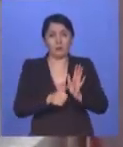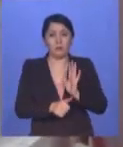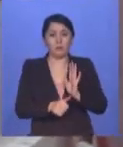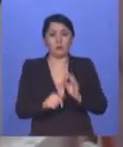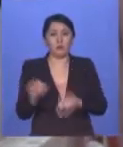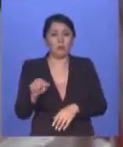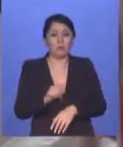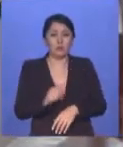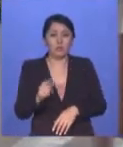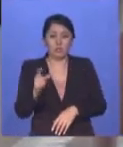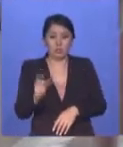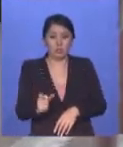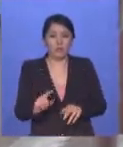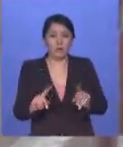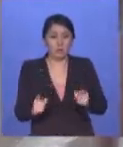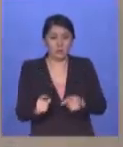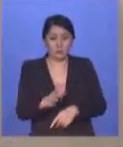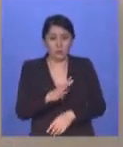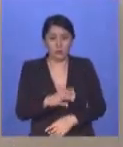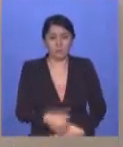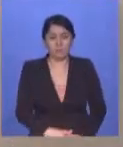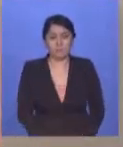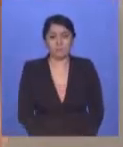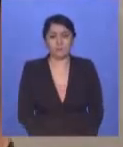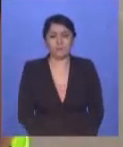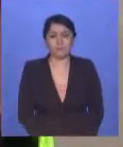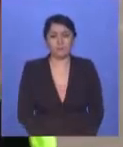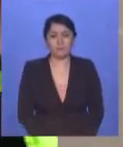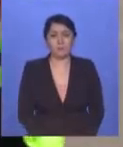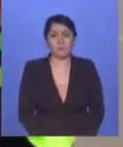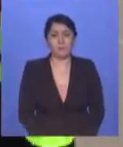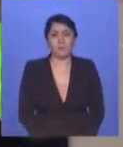мас жүргізуші ұсталды. Дариға Қуаныш, полиция департаменті баспасөз қызметінің көмегімен әзірленді.